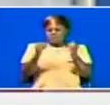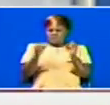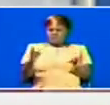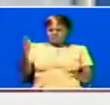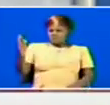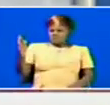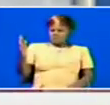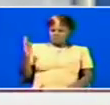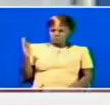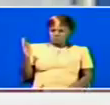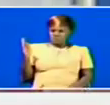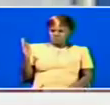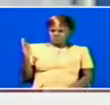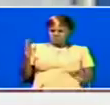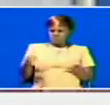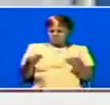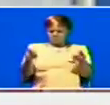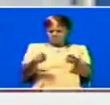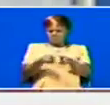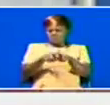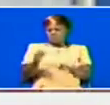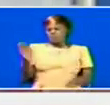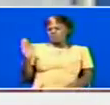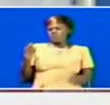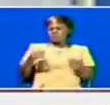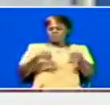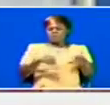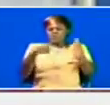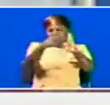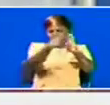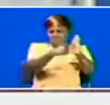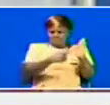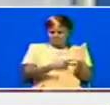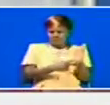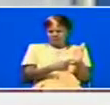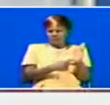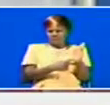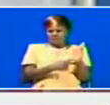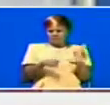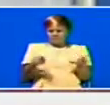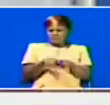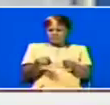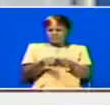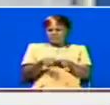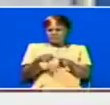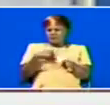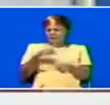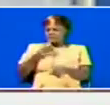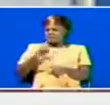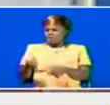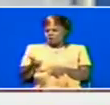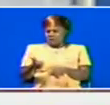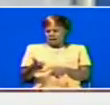ulinzi utatolewa pia ni ulinzi ambao utafuata kanuni fulani. Kwa hivyo kuna kule kugeuzana kwa ilani. Kwa